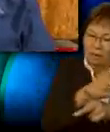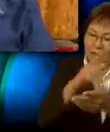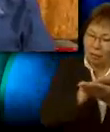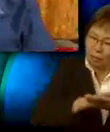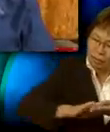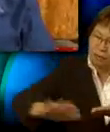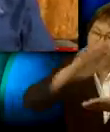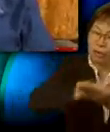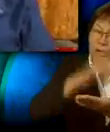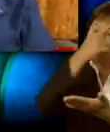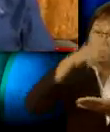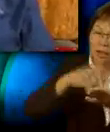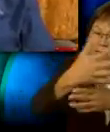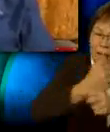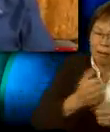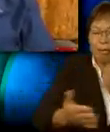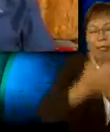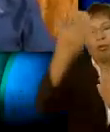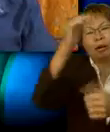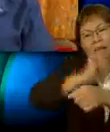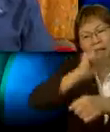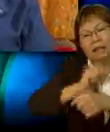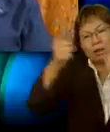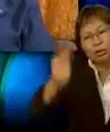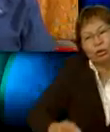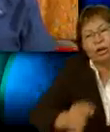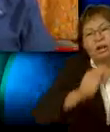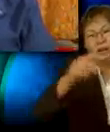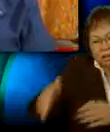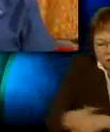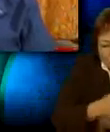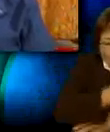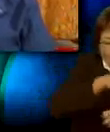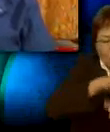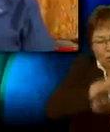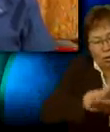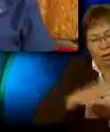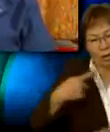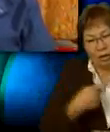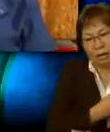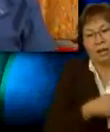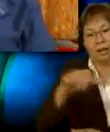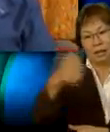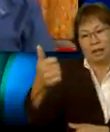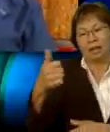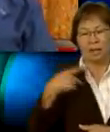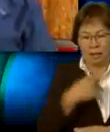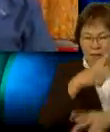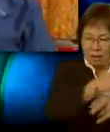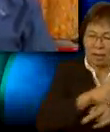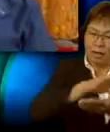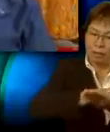menjaga kebersihan sekolah kerana ini dapat memudahkan kerja tukang sapu di sekolah kita. Selain itu, kita juga perlu